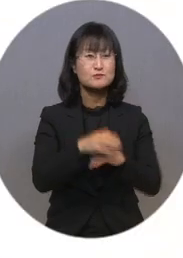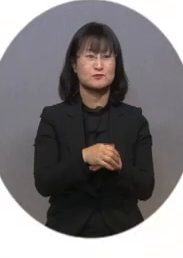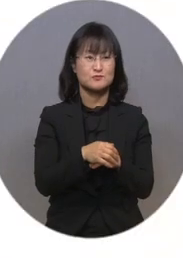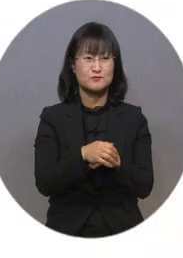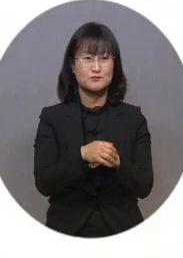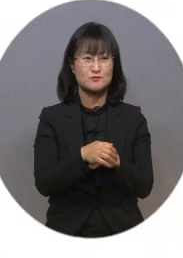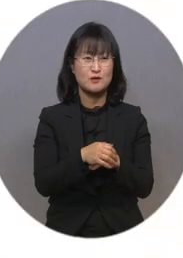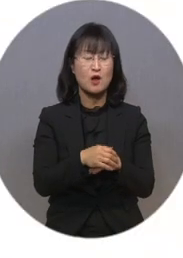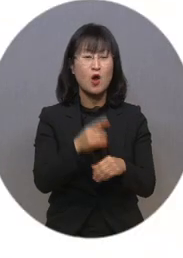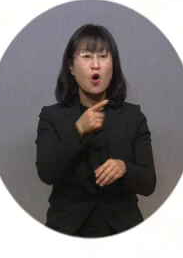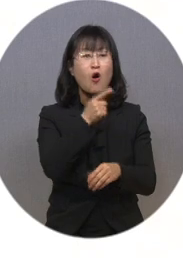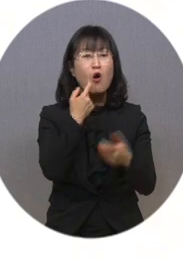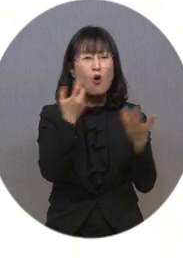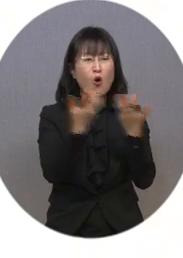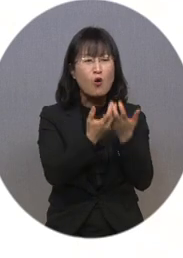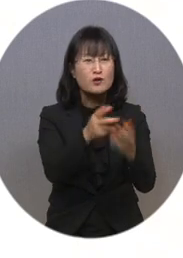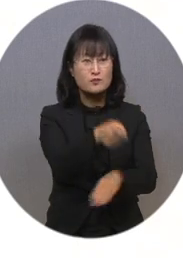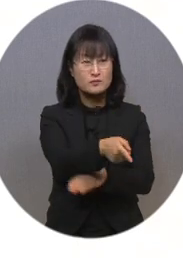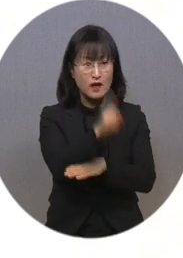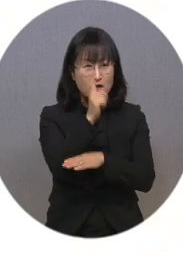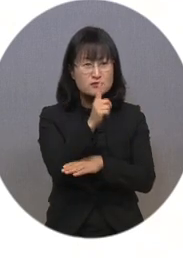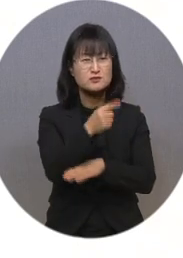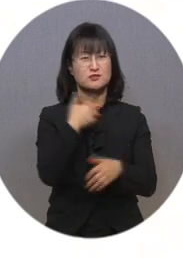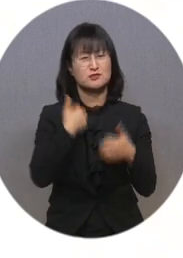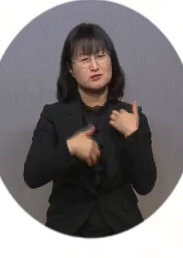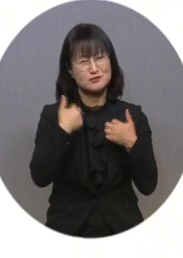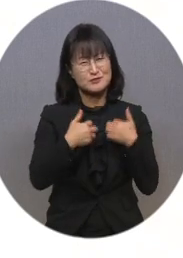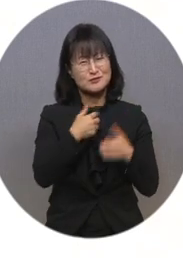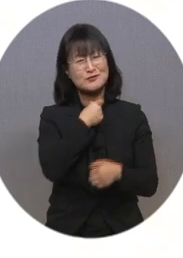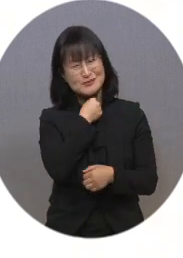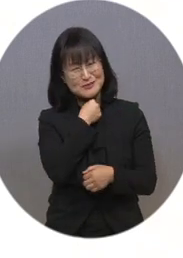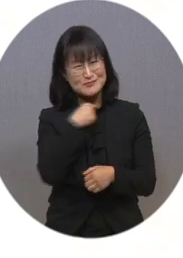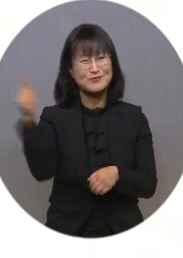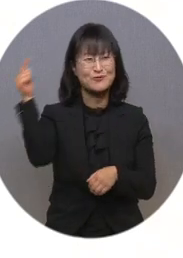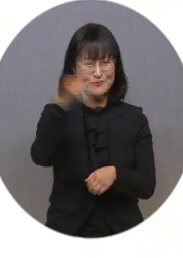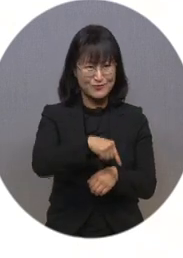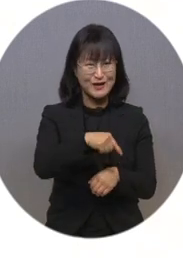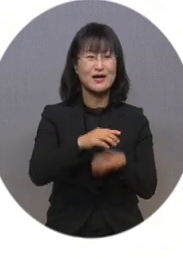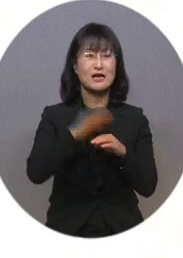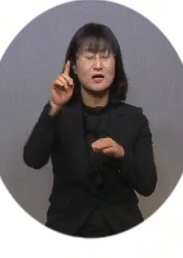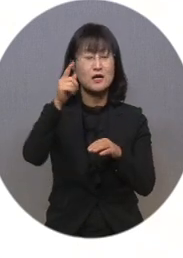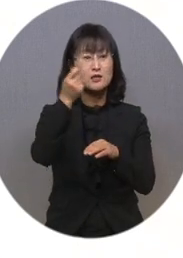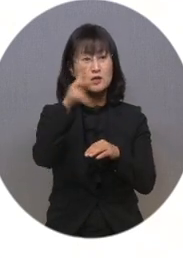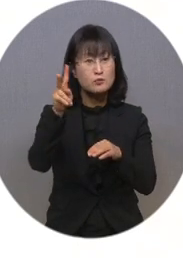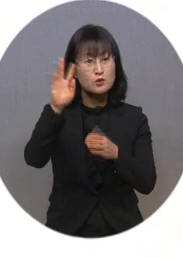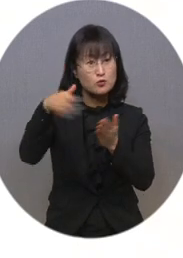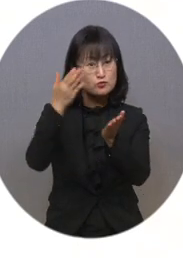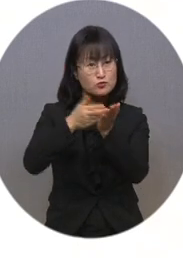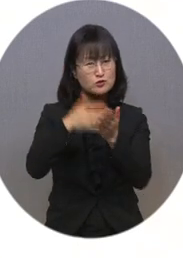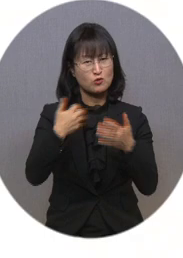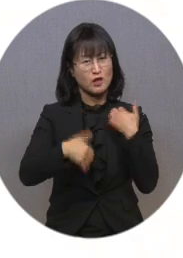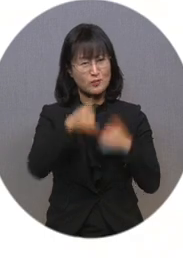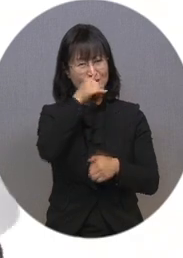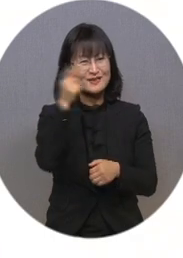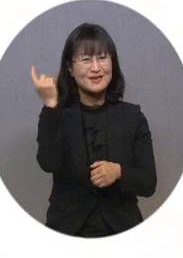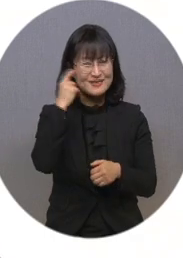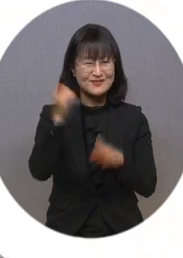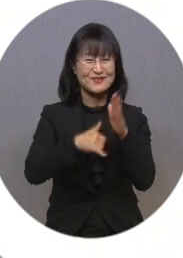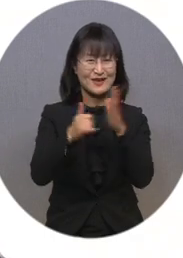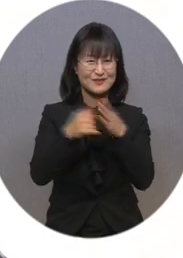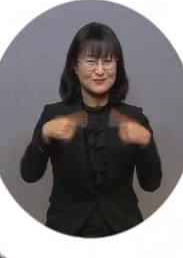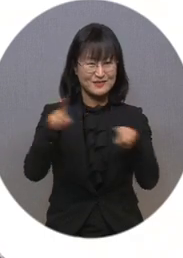trout fishing? Yeah, because I've seen a lot on the TV, on the news that is fun. So I brought my family